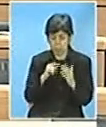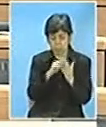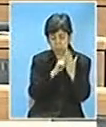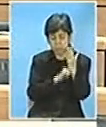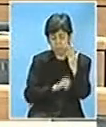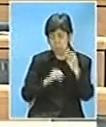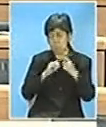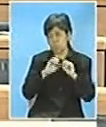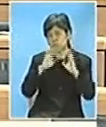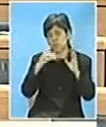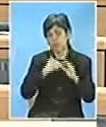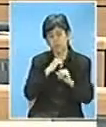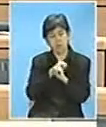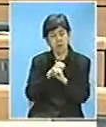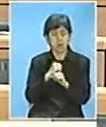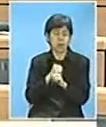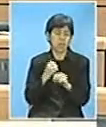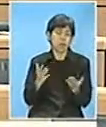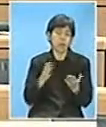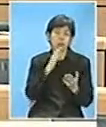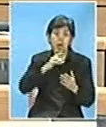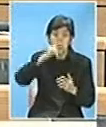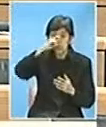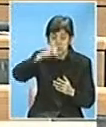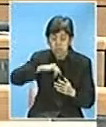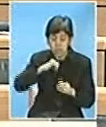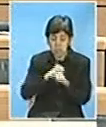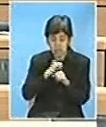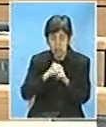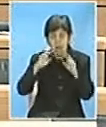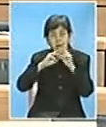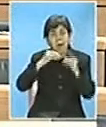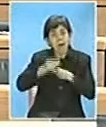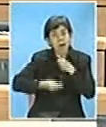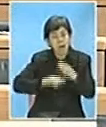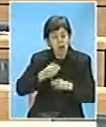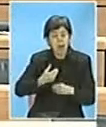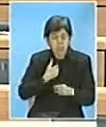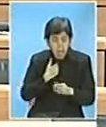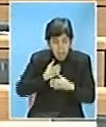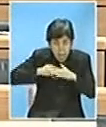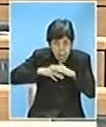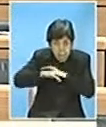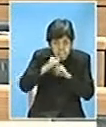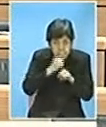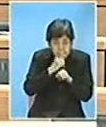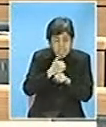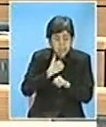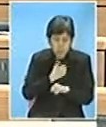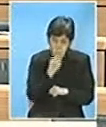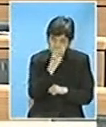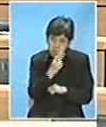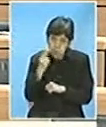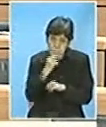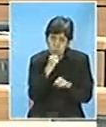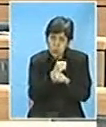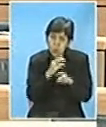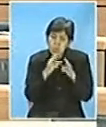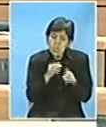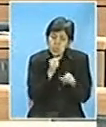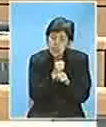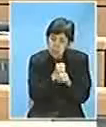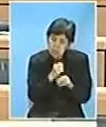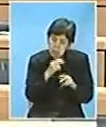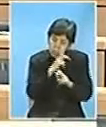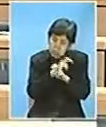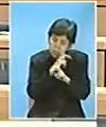ขตแดนชัดเจนเราป้องกันไม่ได้ถ้าในประเทศไทยนะครับราคาที่แตกต่างกันจะมีการลักลอบหรือการใช้ผิดประเภทคงต้องหาวิธีการหรือใช้สารเคมีบ